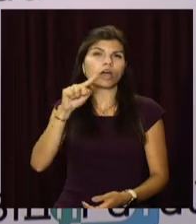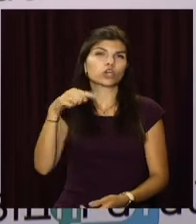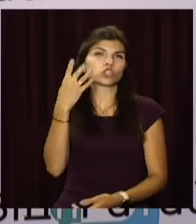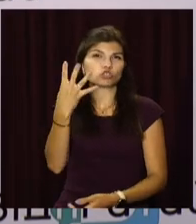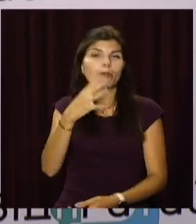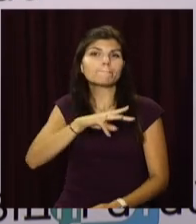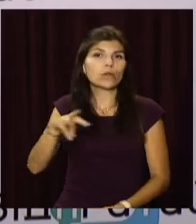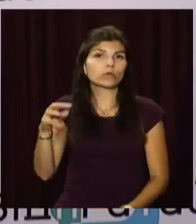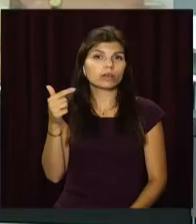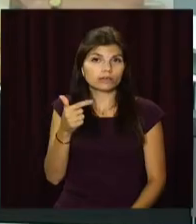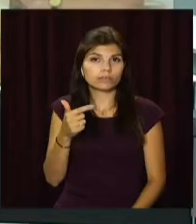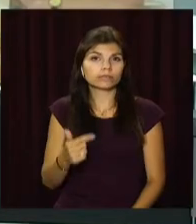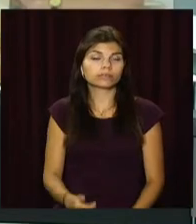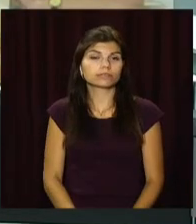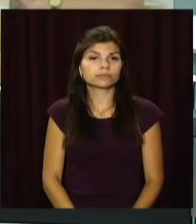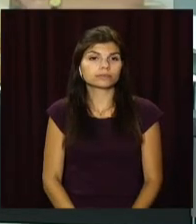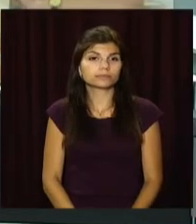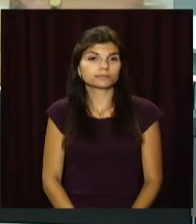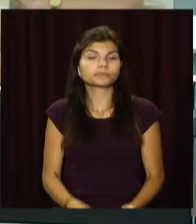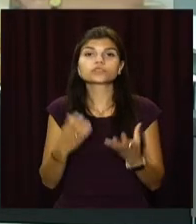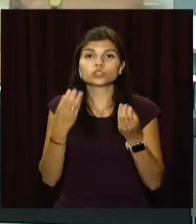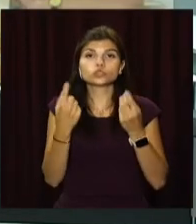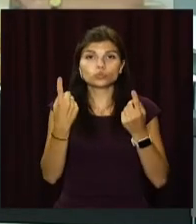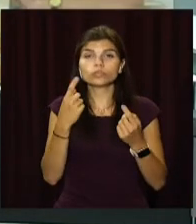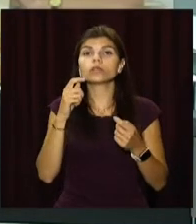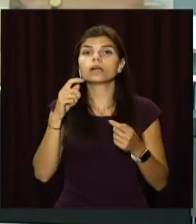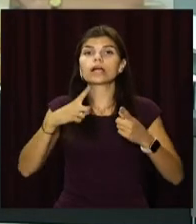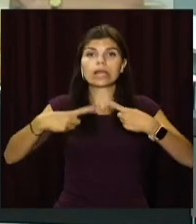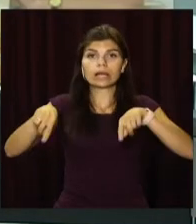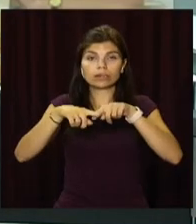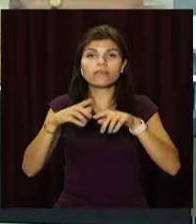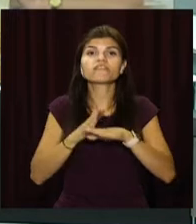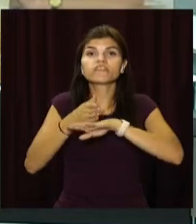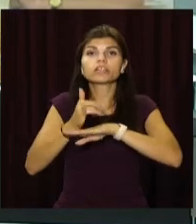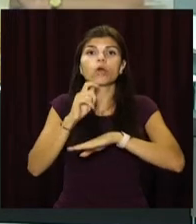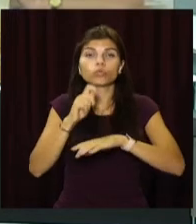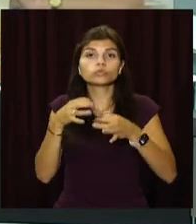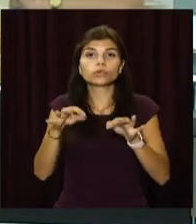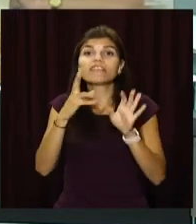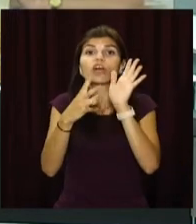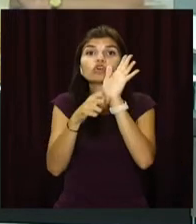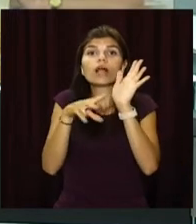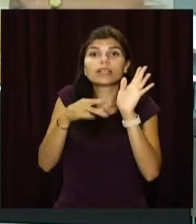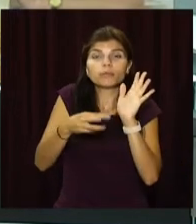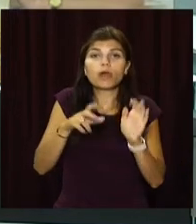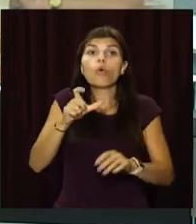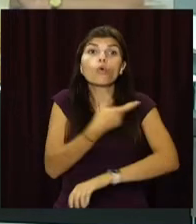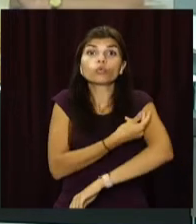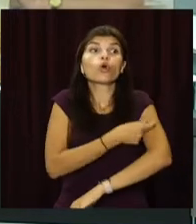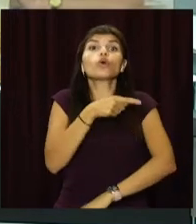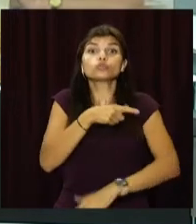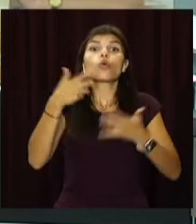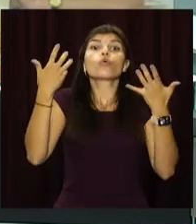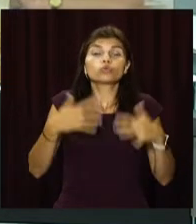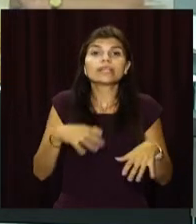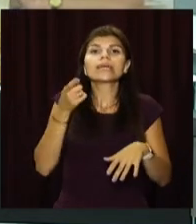2,4 мільйона гривень. Ще одна країна відкрила в'їзд для українців. З 26 липня вакциновані громадяни України